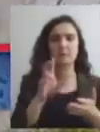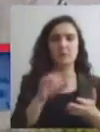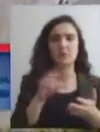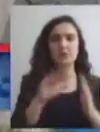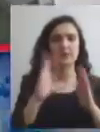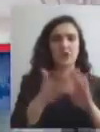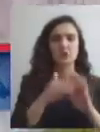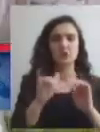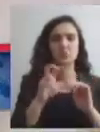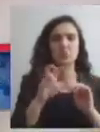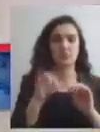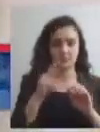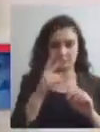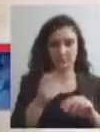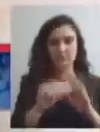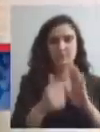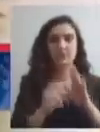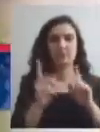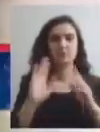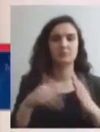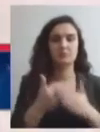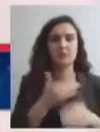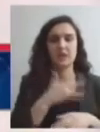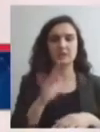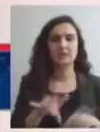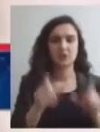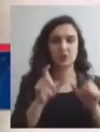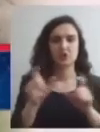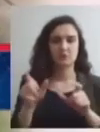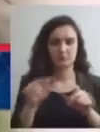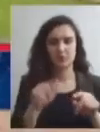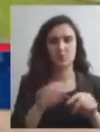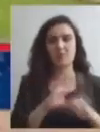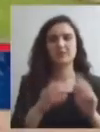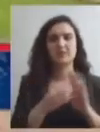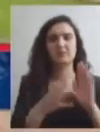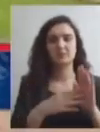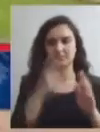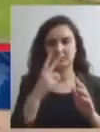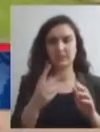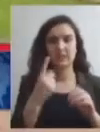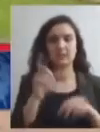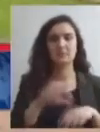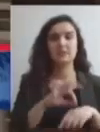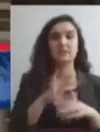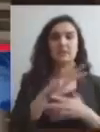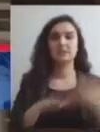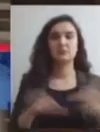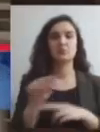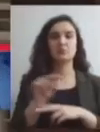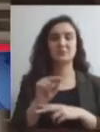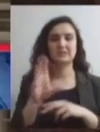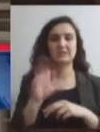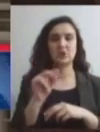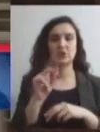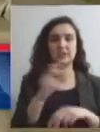უბანში აიღეს, სადაც 16 აპრილის შემდეგ კაცრი საკარანტინო რეჟიმი მოქმედებს. COVID-19-ის დიაგნოზით ერთი პაციენტი აგრძელებს მკურნალობას საჩხერის